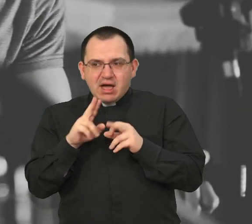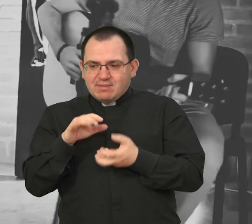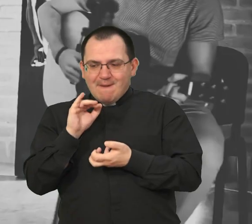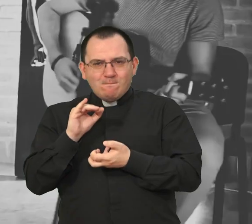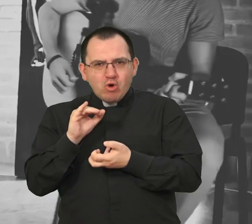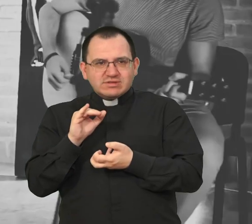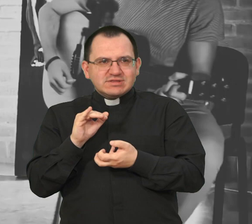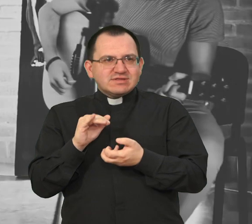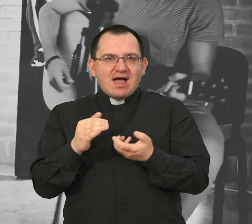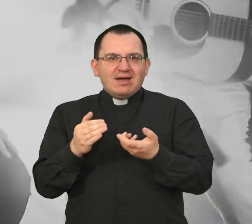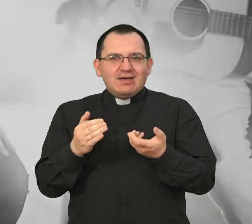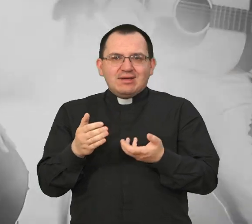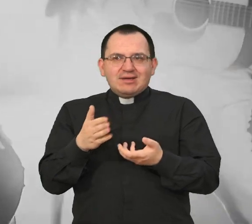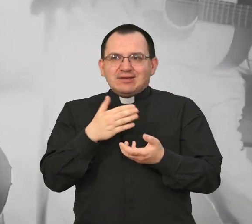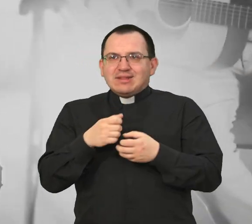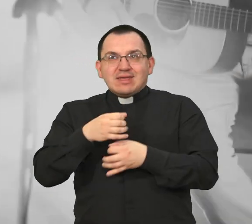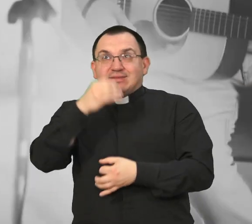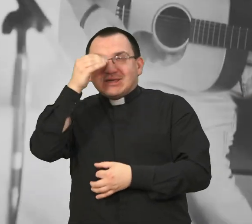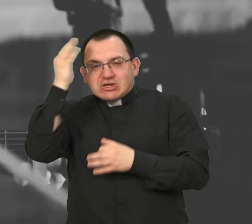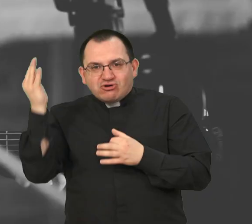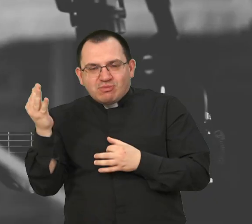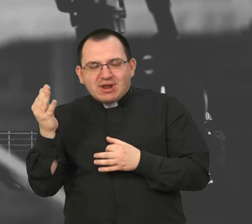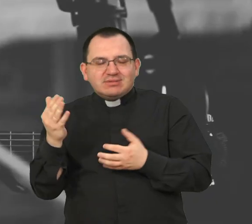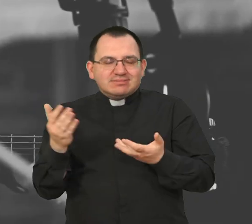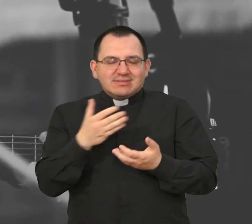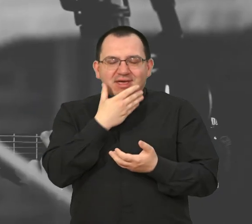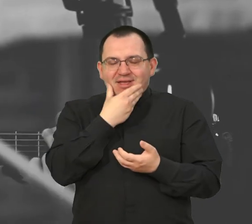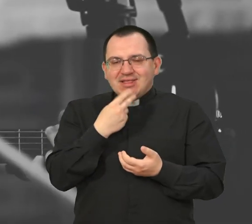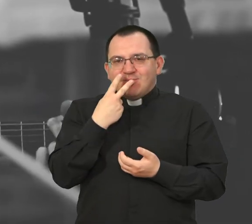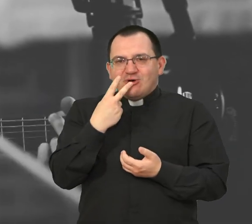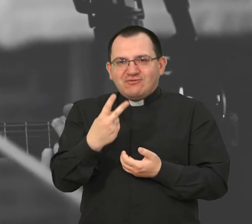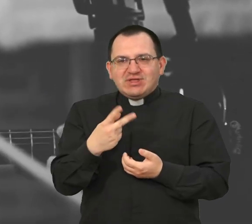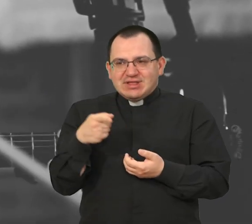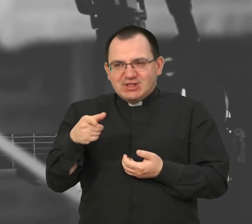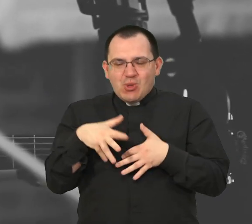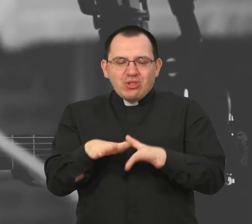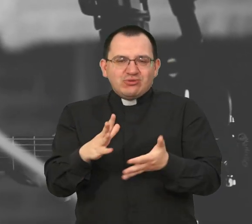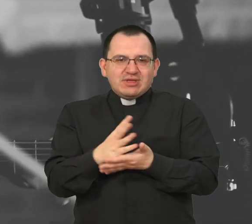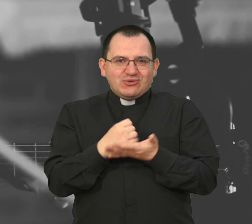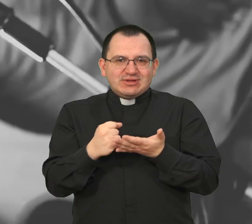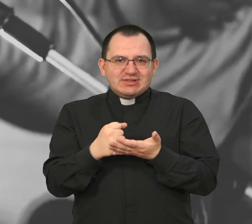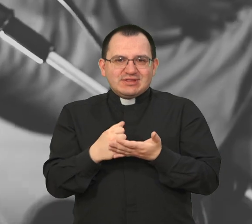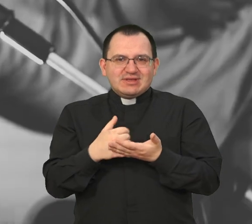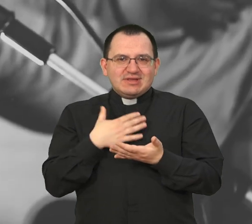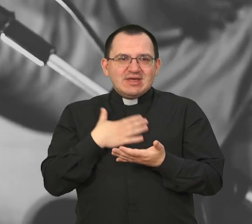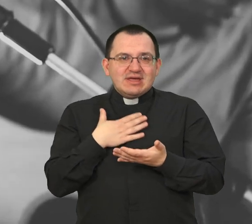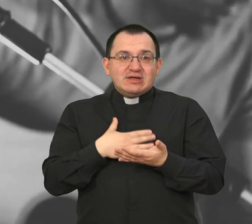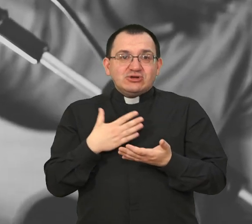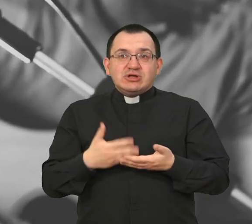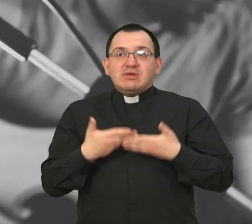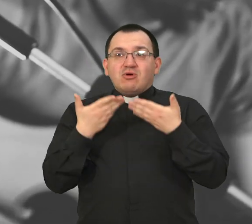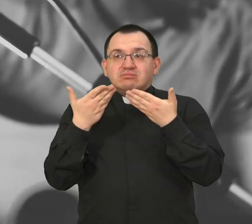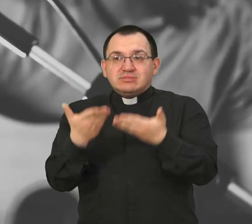ili tako nešto, ljudi nose kišobran. Lijepo je to vidjeti u svakodnevnici i zapravo želimo ljudima koji nas podržavaju dati